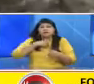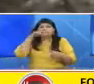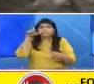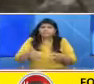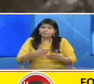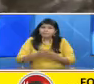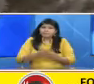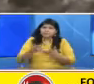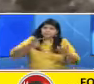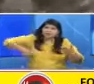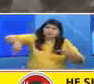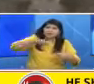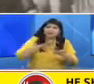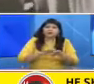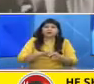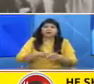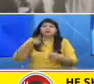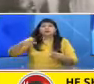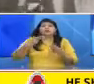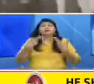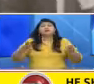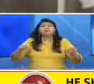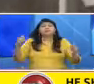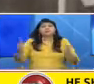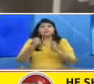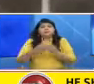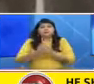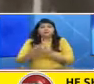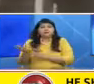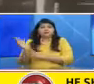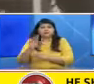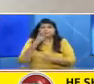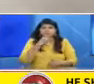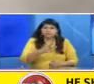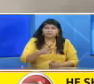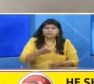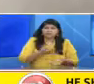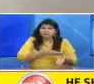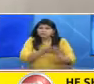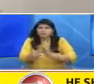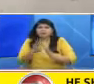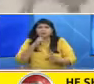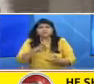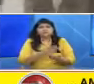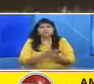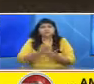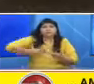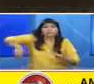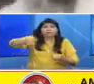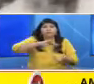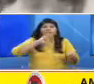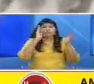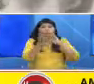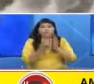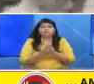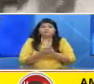सामर्थ्य दे, इसके लिए आजादी के जंग को एक ऐसा रूप दिया, ऐसा मोड़ दिया जो पूरे विश्व के लिए